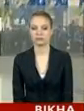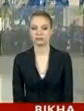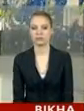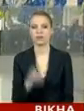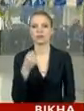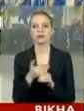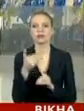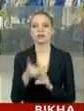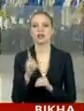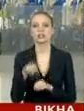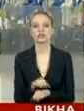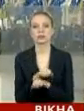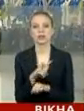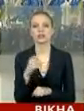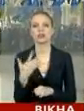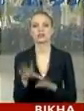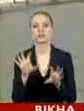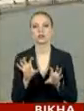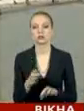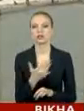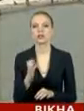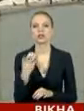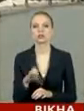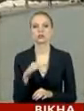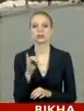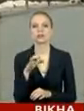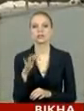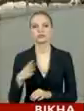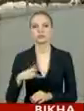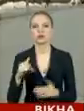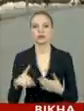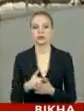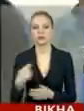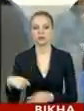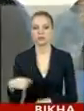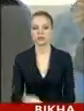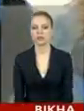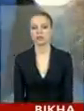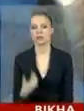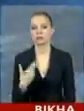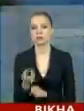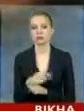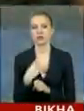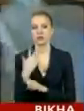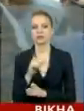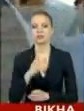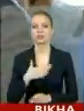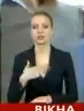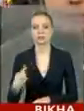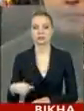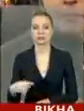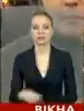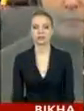Трохи далі теж пікет, але вже законний. Кілька сотень фастівців чекають на нового президента. Ми прийшли голосувати за нашого